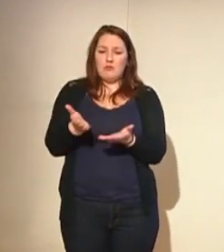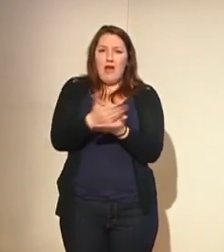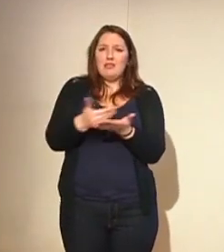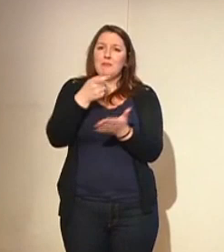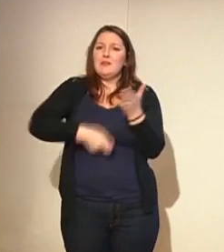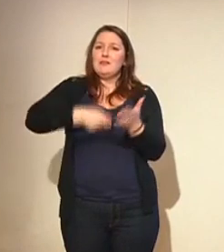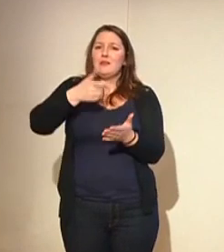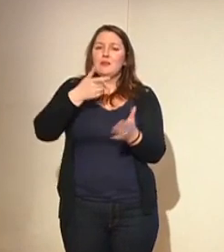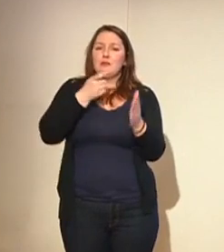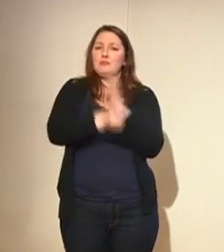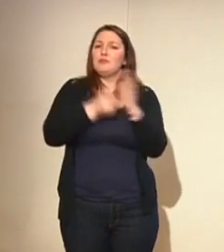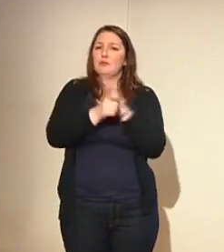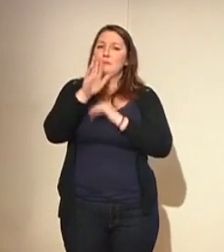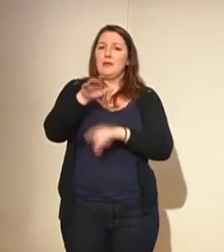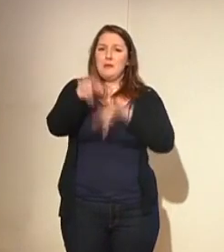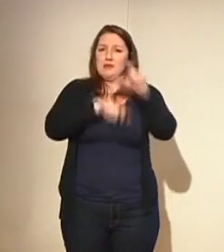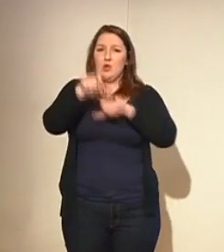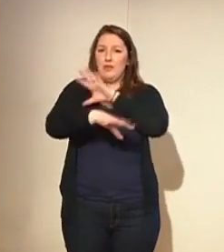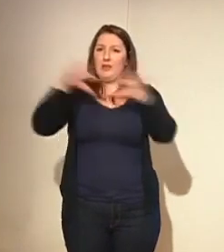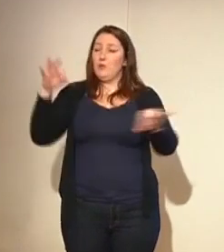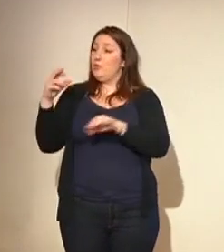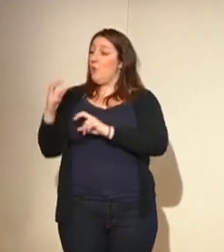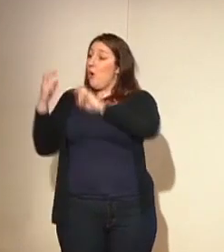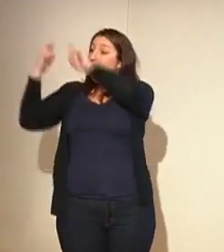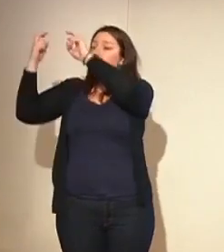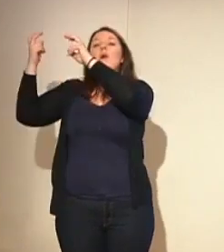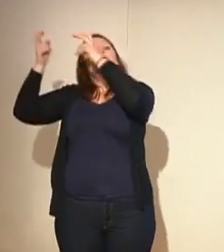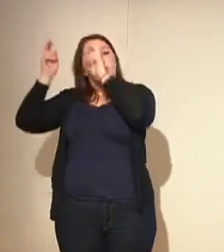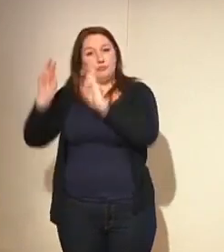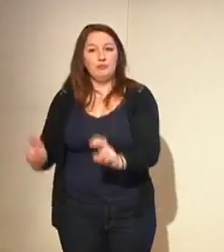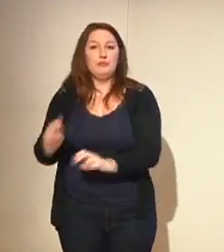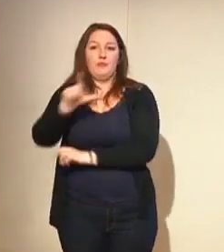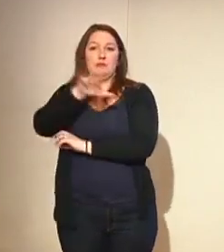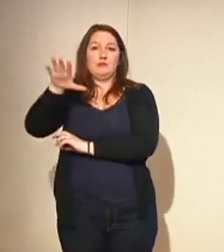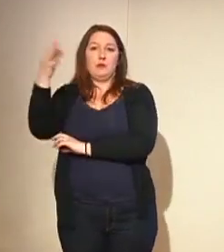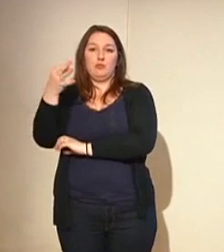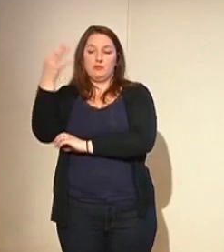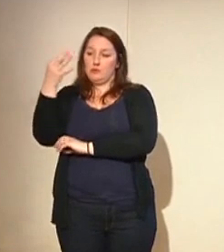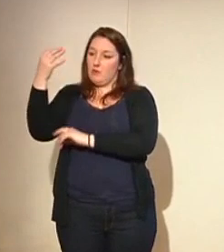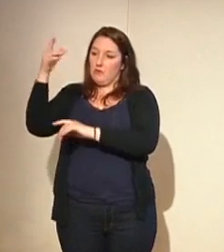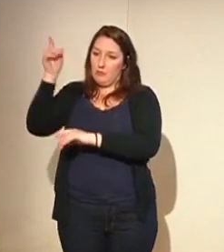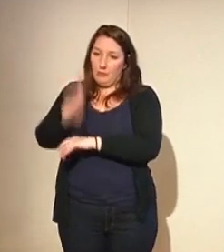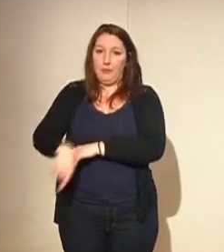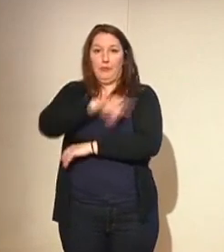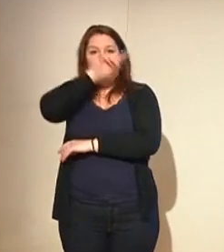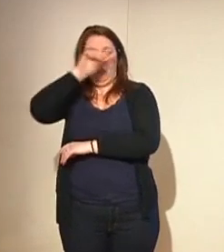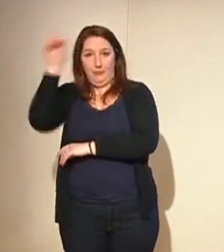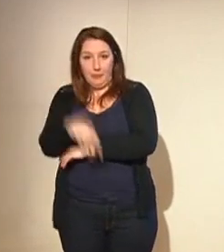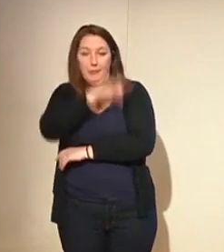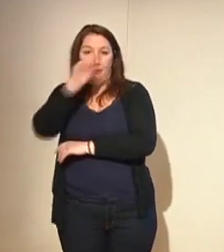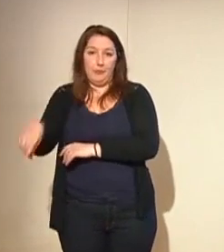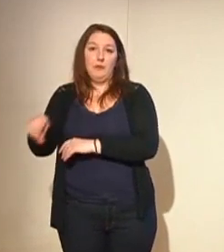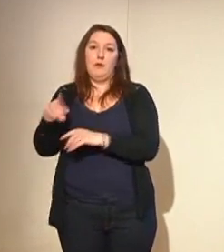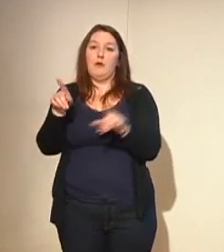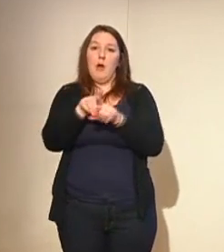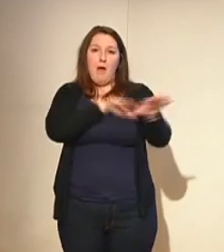2008 sera annulé et seront ramené à leur niveau antérieur corrigé de l'inflation vous l'avez